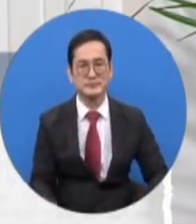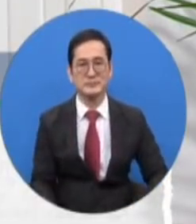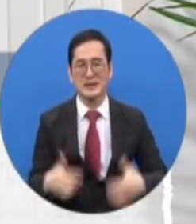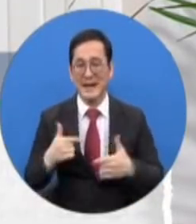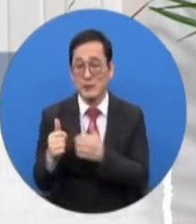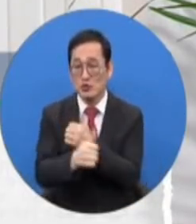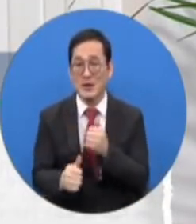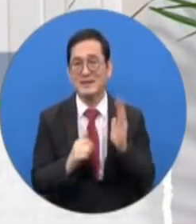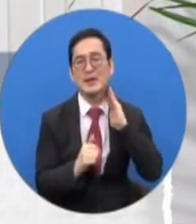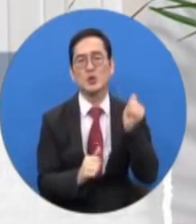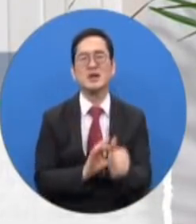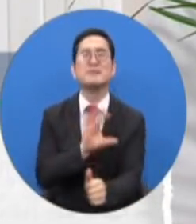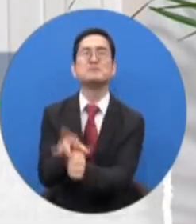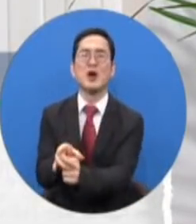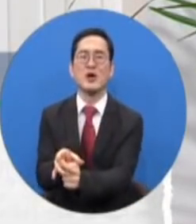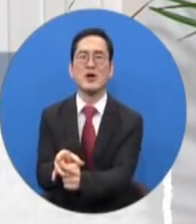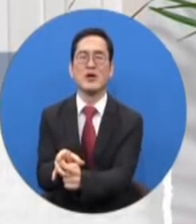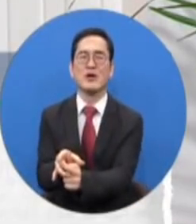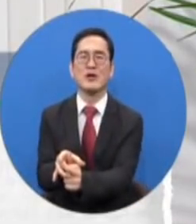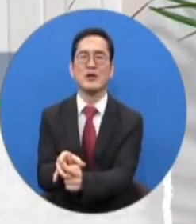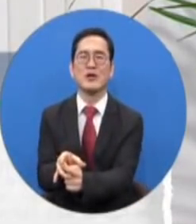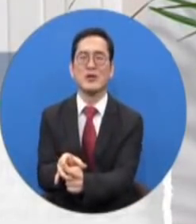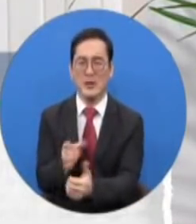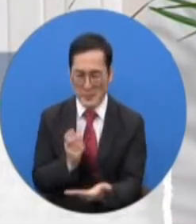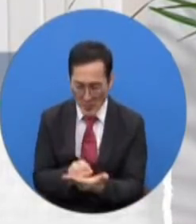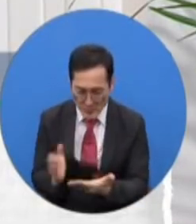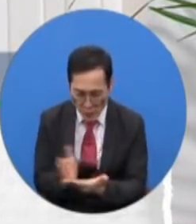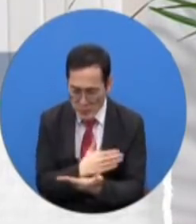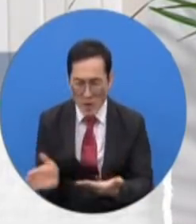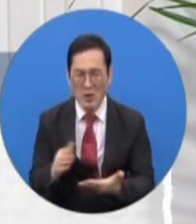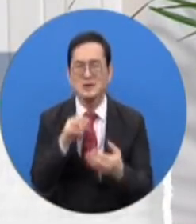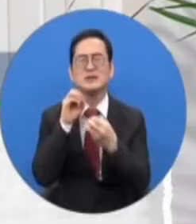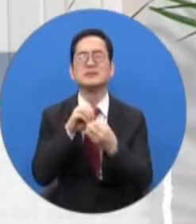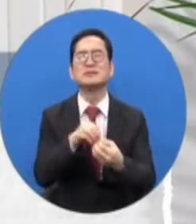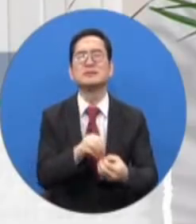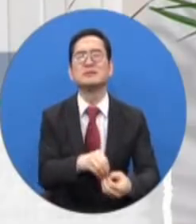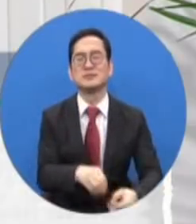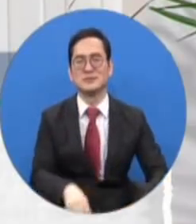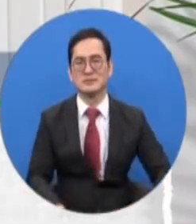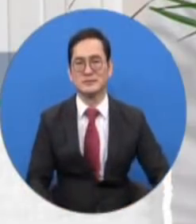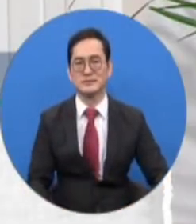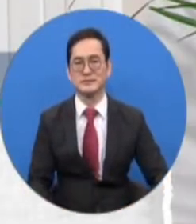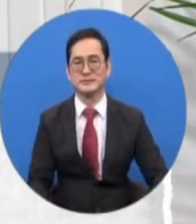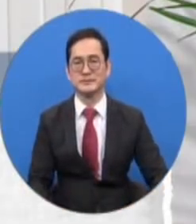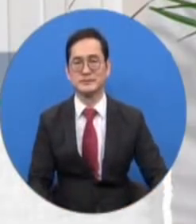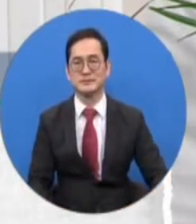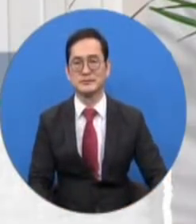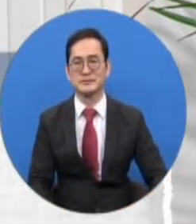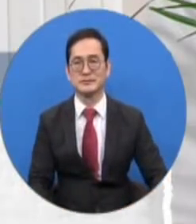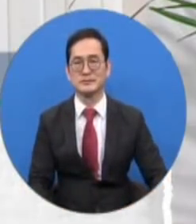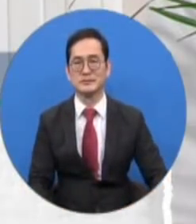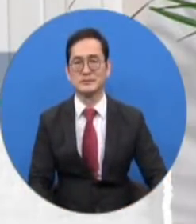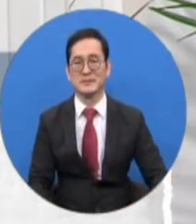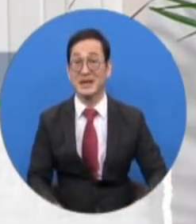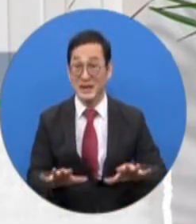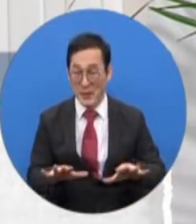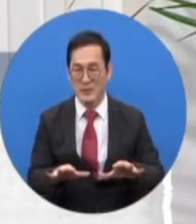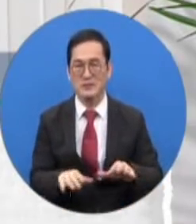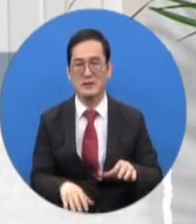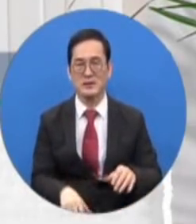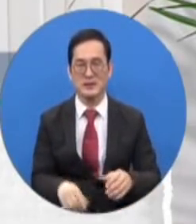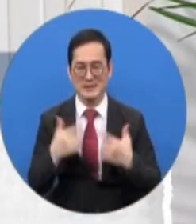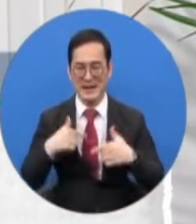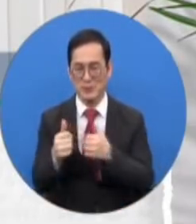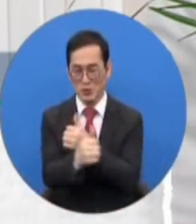임명해왔습니다. 그런데 이건 어떤 법적 근거도 없습니다. 그냥 지금까지 관행적으로 해온 겁니다. 그런 점에서 이번 기회에 상임위원을 대통령이